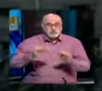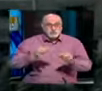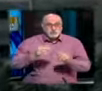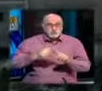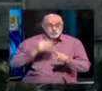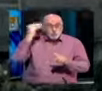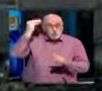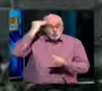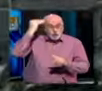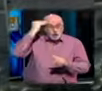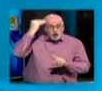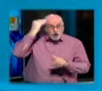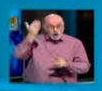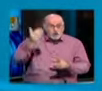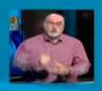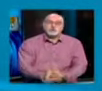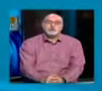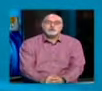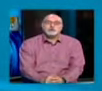والأخلاقية له.